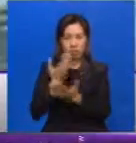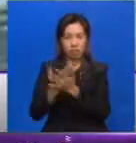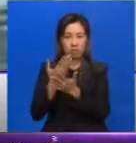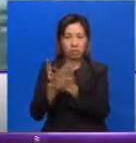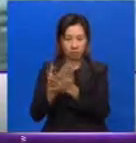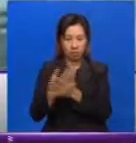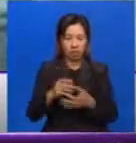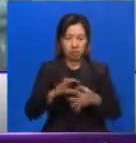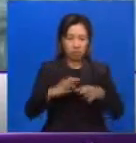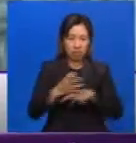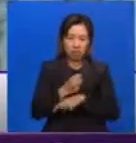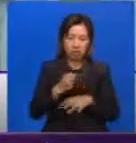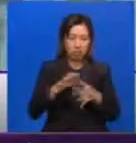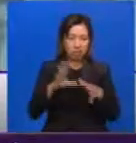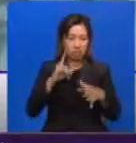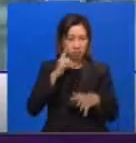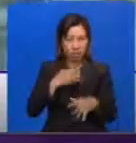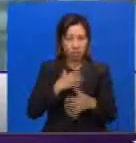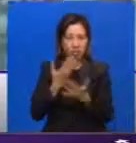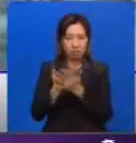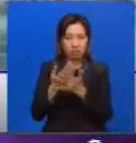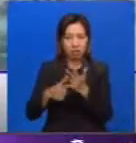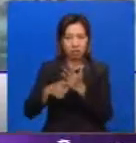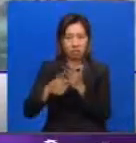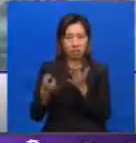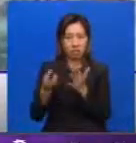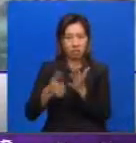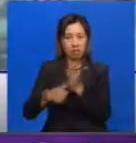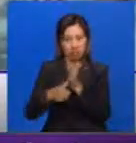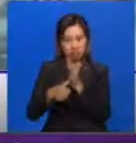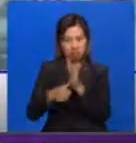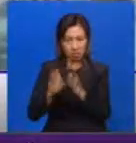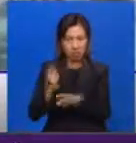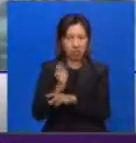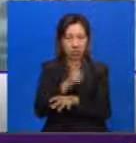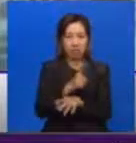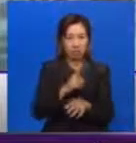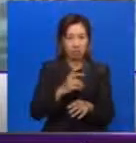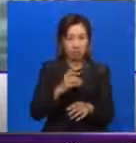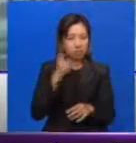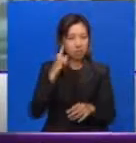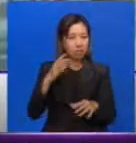สำหรับโครงการรับจำนำข้าวฤดูกาลผลิตปี 2556/2557